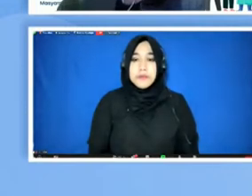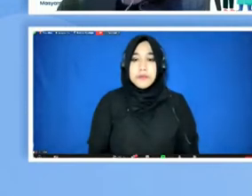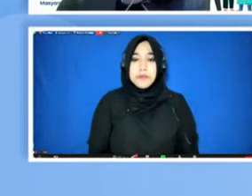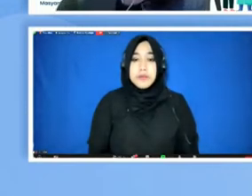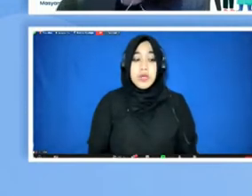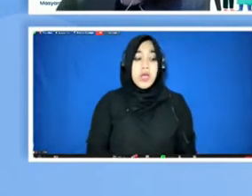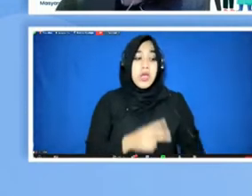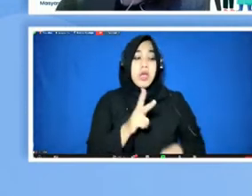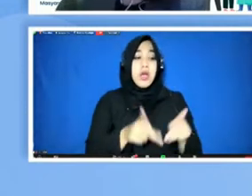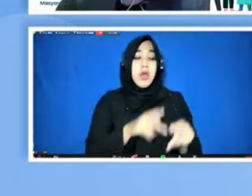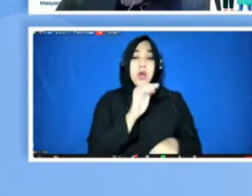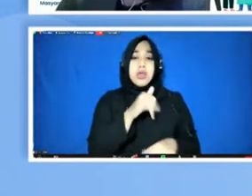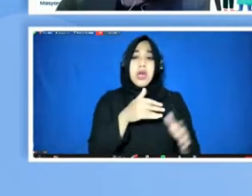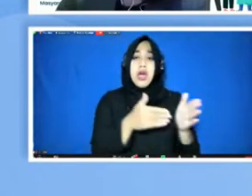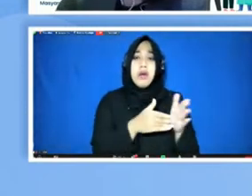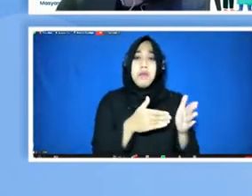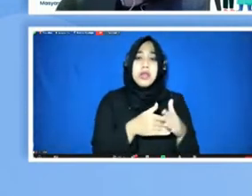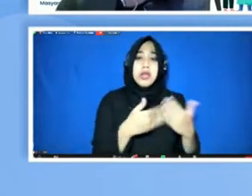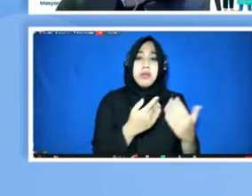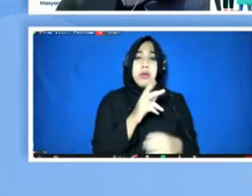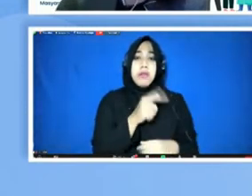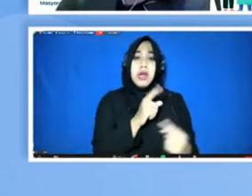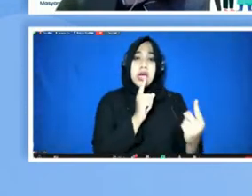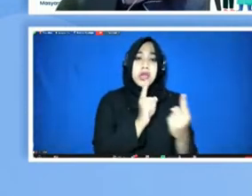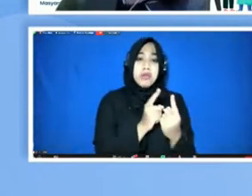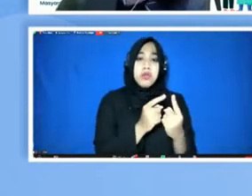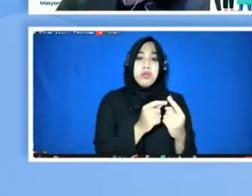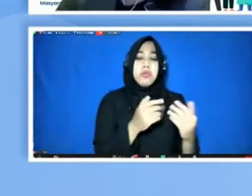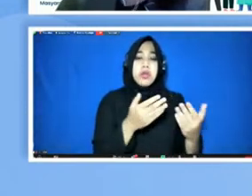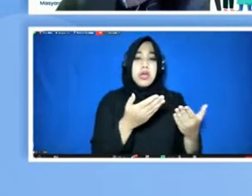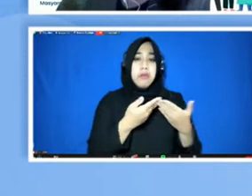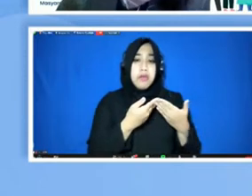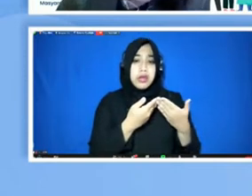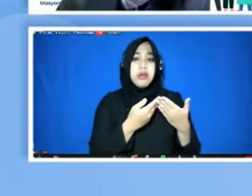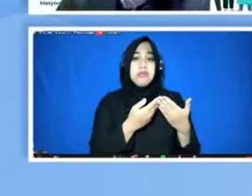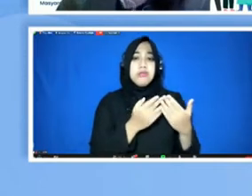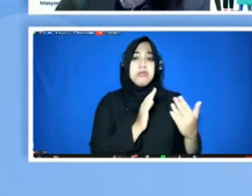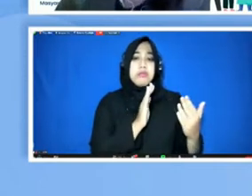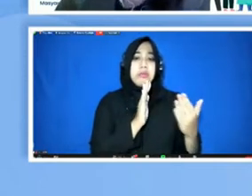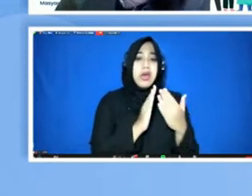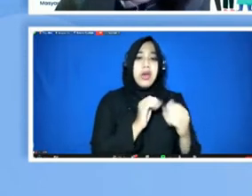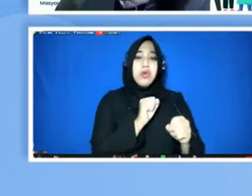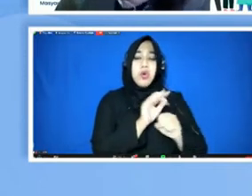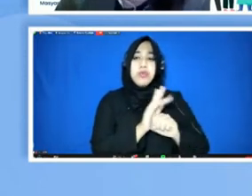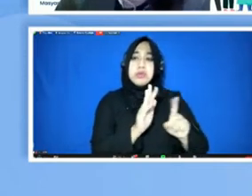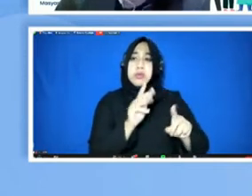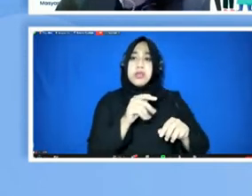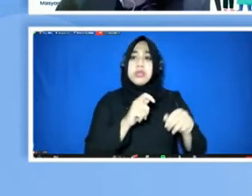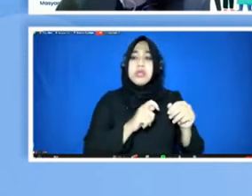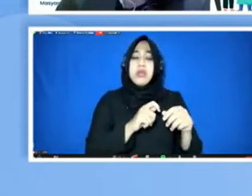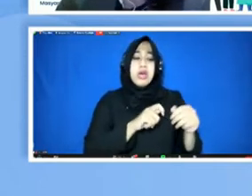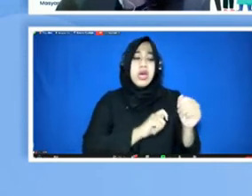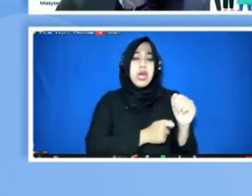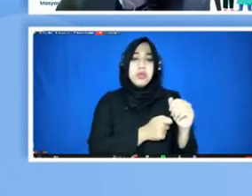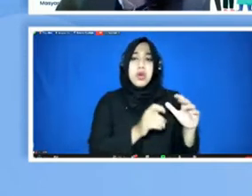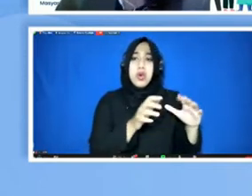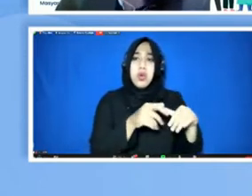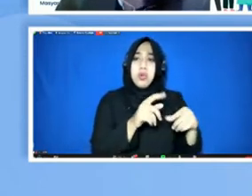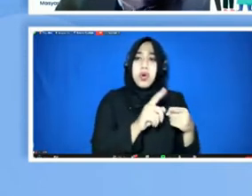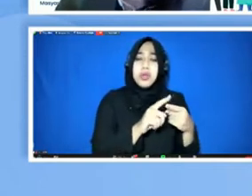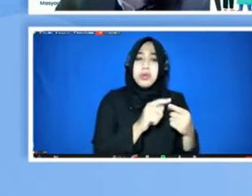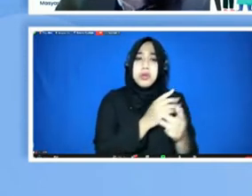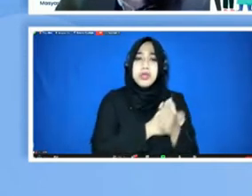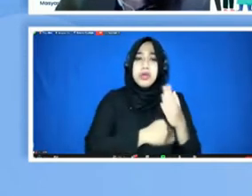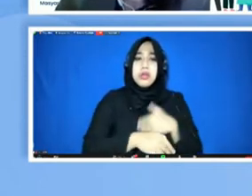Jika iya, kendala apa yang pernah ditemui untuk memperoleh tindak lanjut penanganan medis COVID-19? Mayoritas responden dari kelompok penyandang